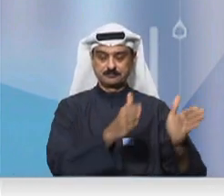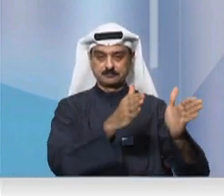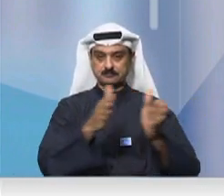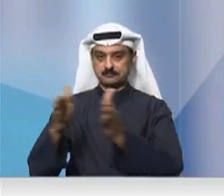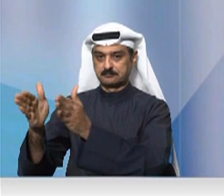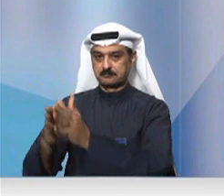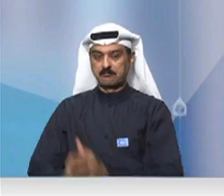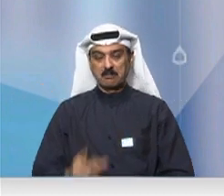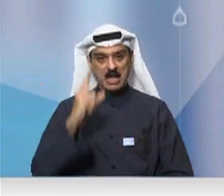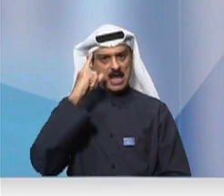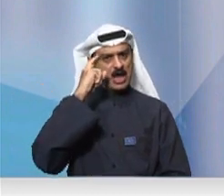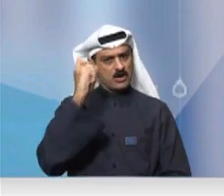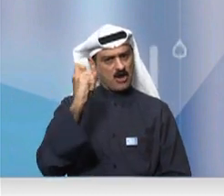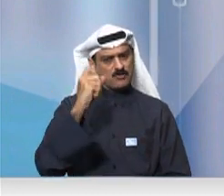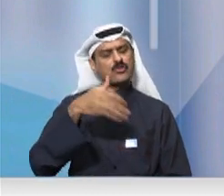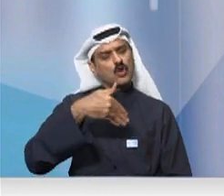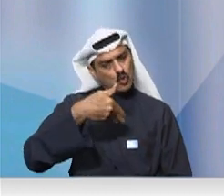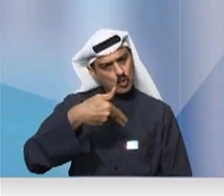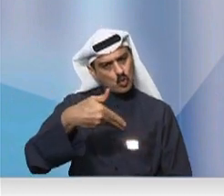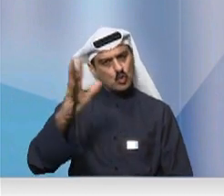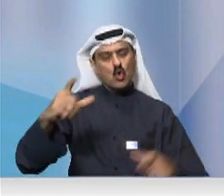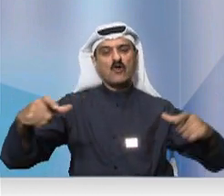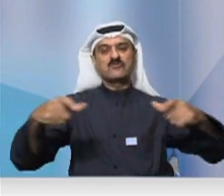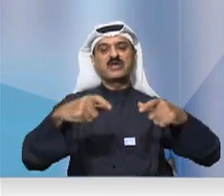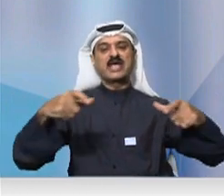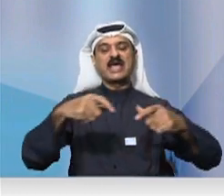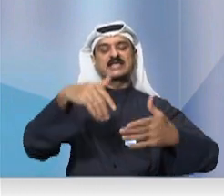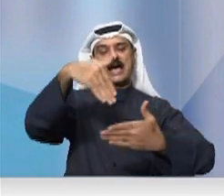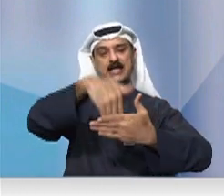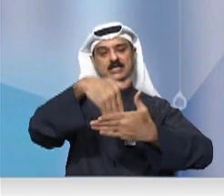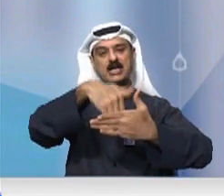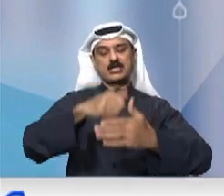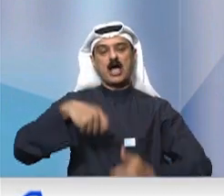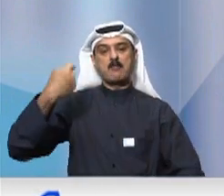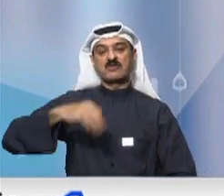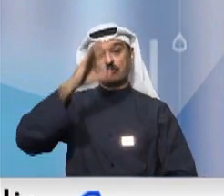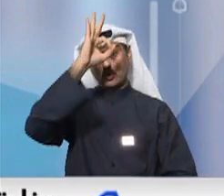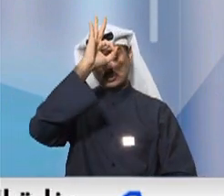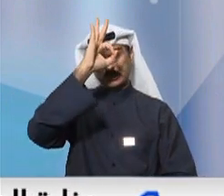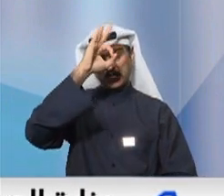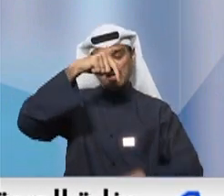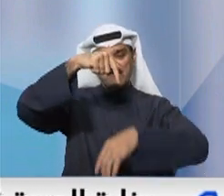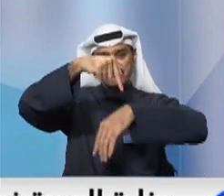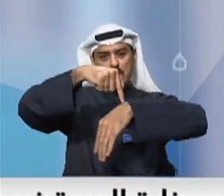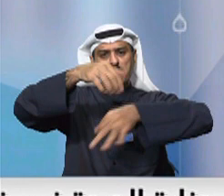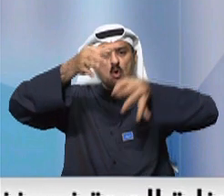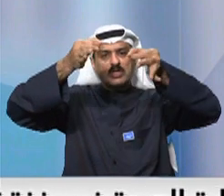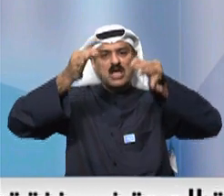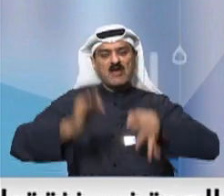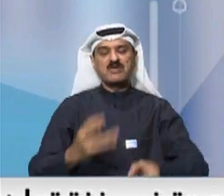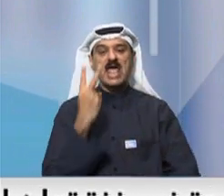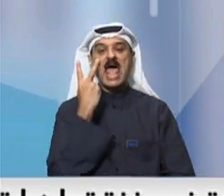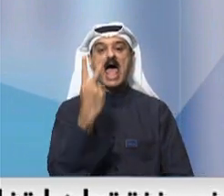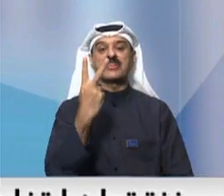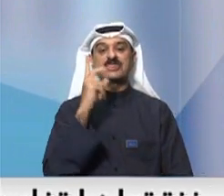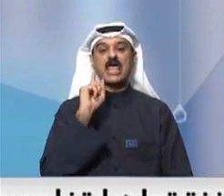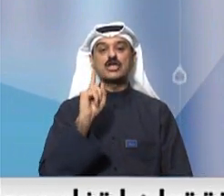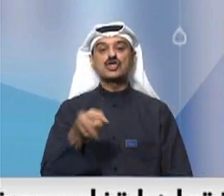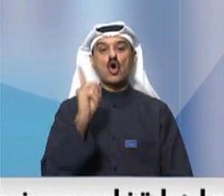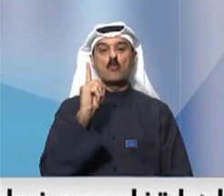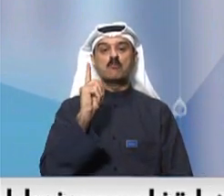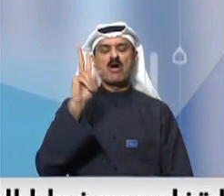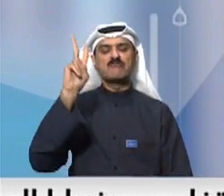الاعتراض الى اداره شؤون الانتخابات بوزاره الداخليه في موعد اقصاه يومين من تاريخ نشر